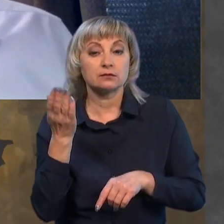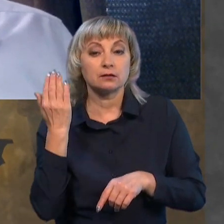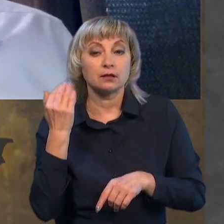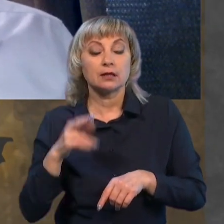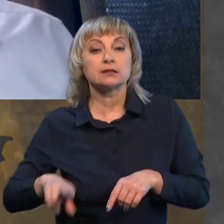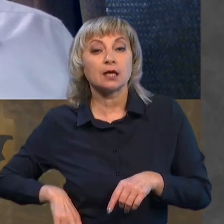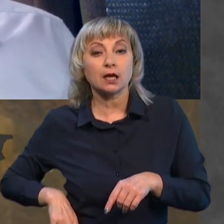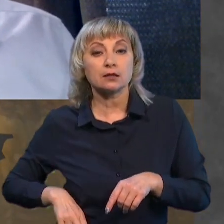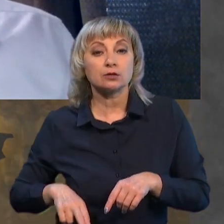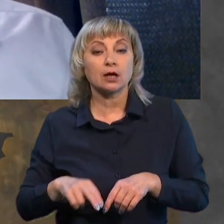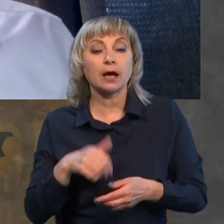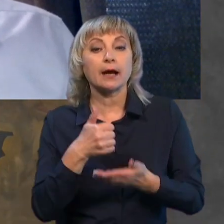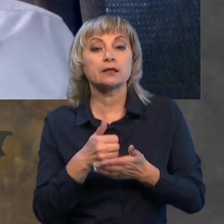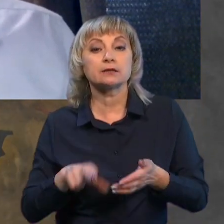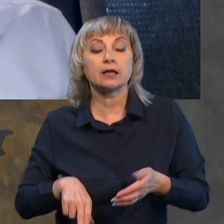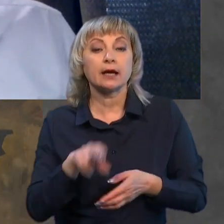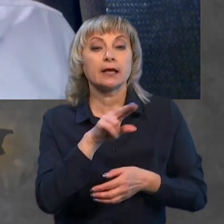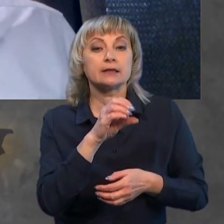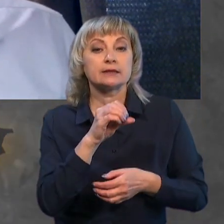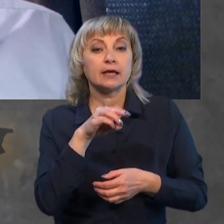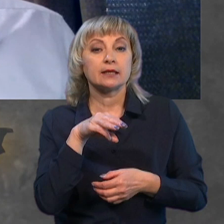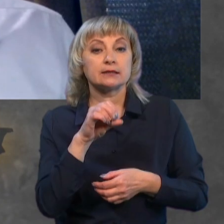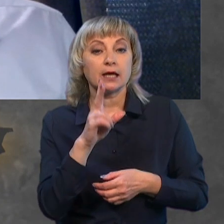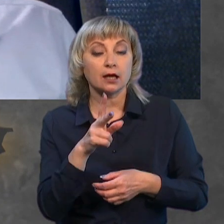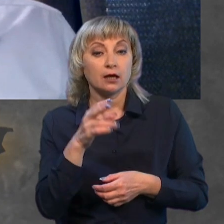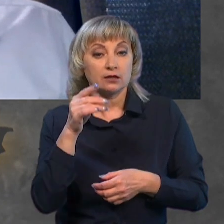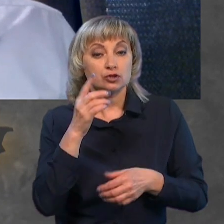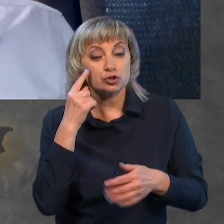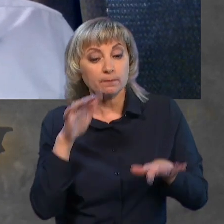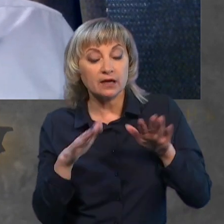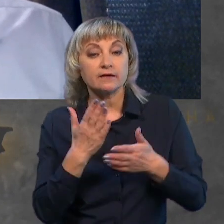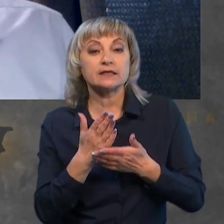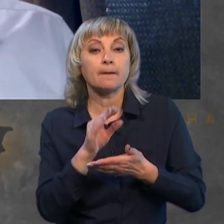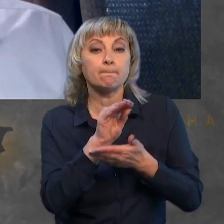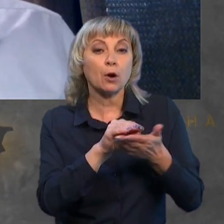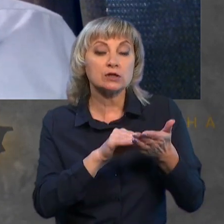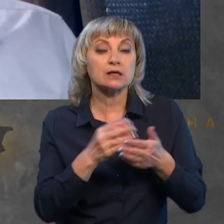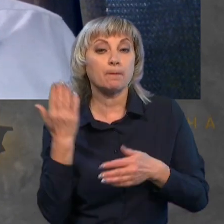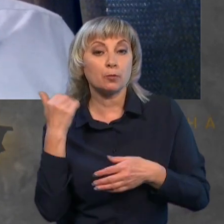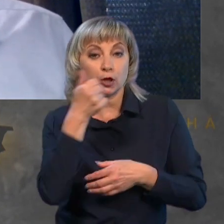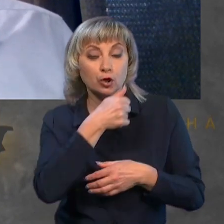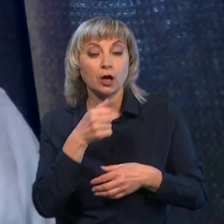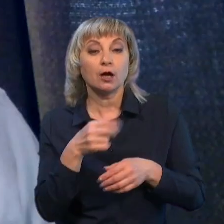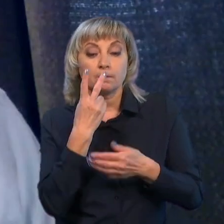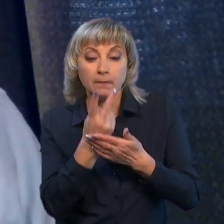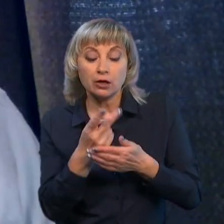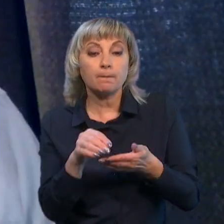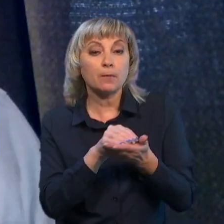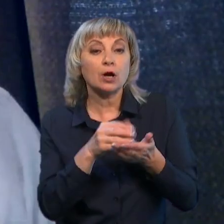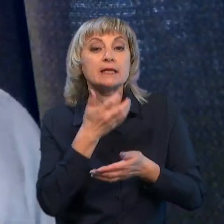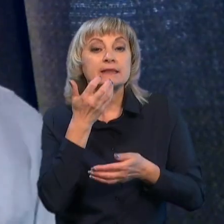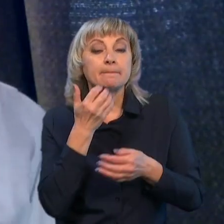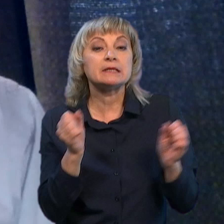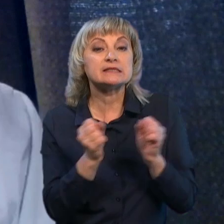директора, генерального директора ДТЕК. Він також сумнівається в цьому, бо у них є показники по всіх попередніх роках. Вони бачать, що не повторюються так часто теплі зими